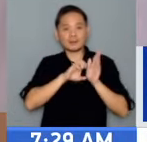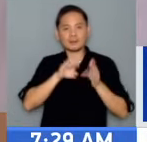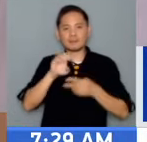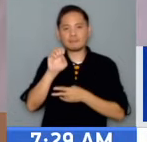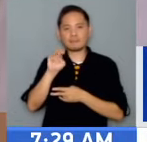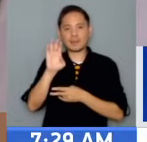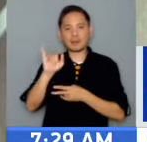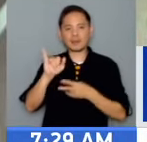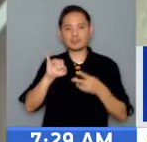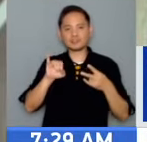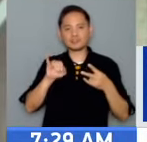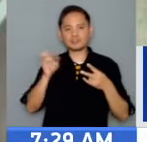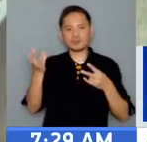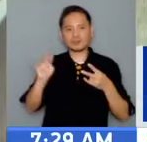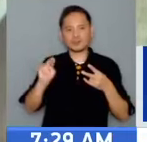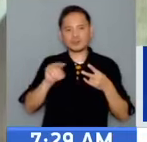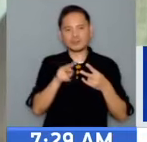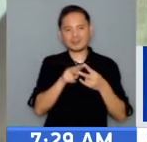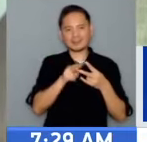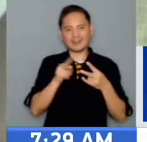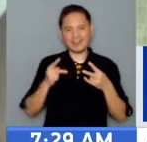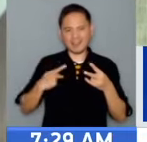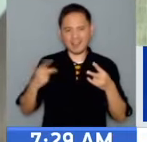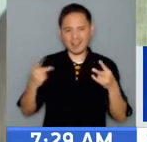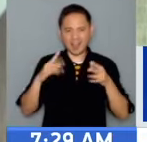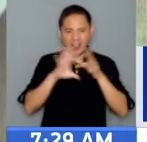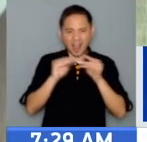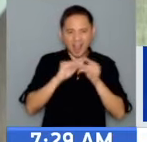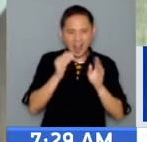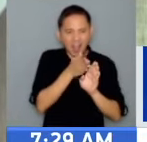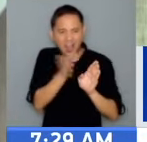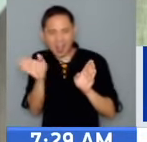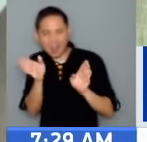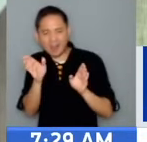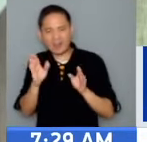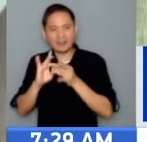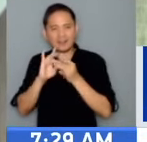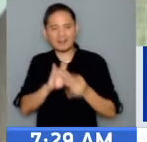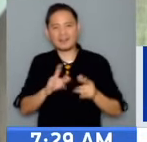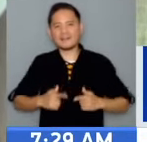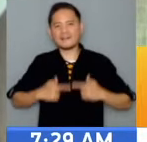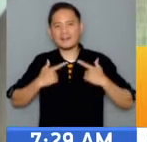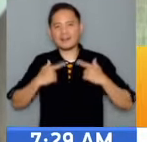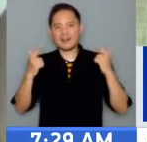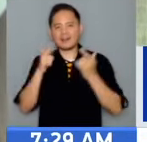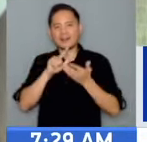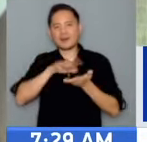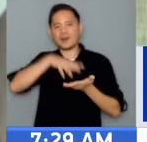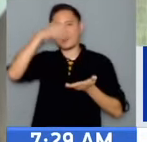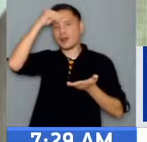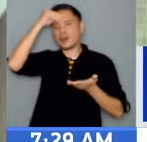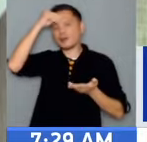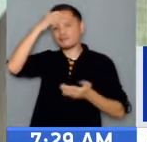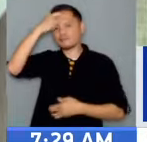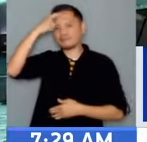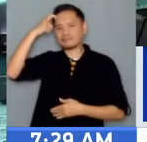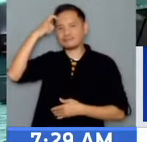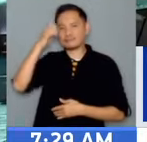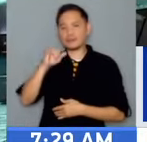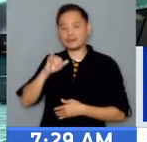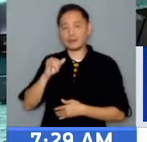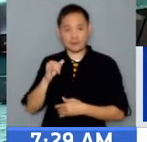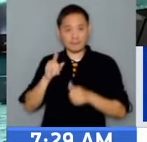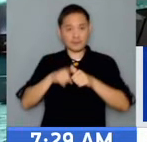plot twist na tungkol sa second chances at life lessons. Kwento ng Dong yan, extra special ang Rewind dahil ito ang first movie nila together